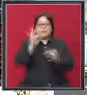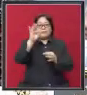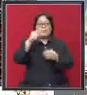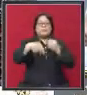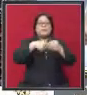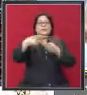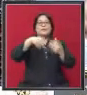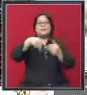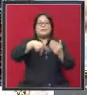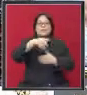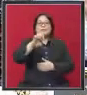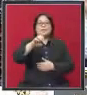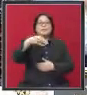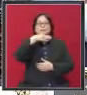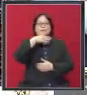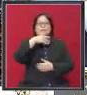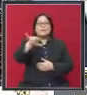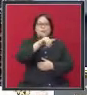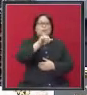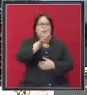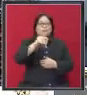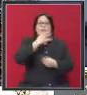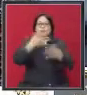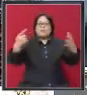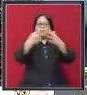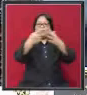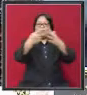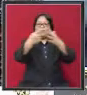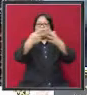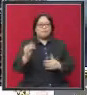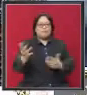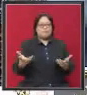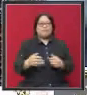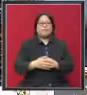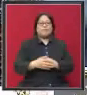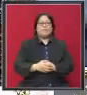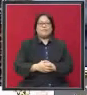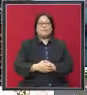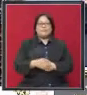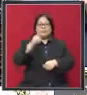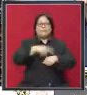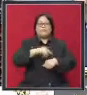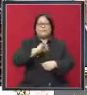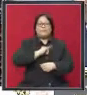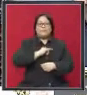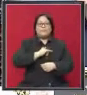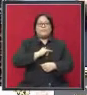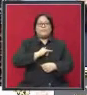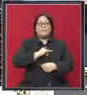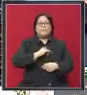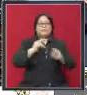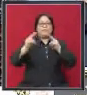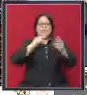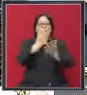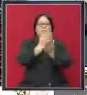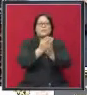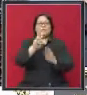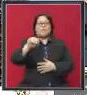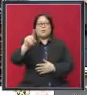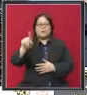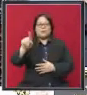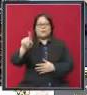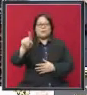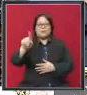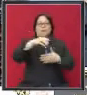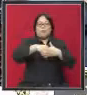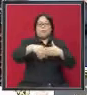sikit pasal program e-belia. Ini banyak disentuh oleh Yang Berhormat juga. Ini semasa saya mengecap semasa belanjawan